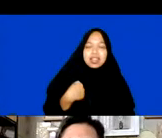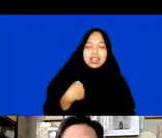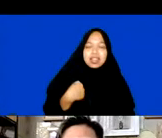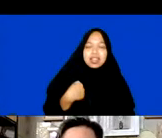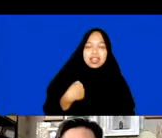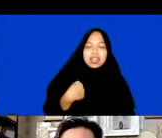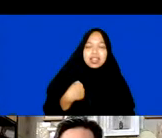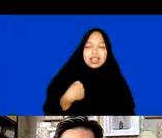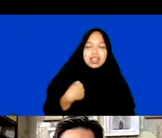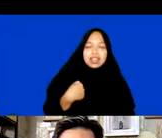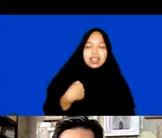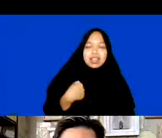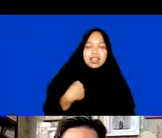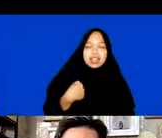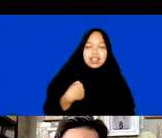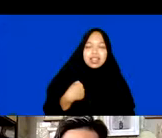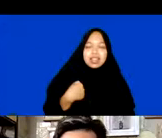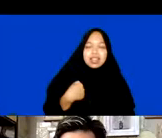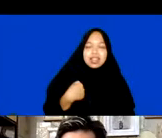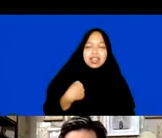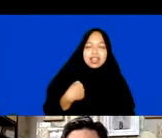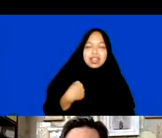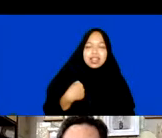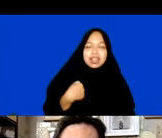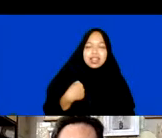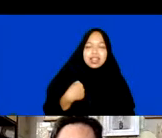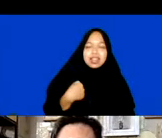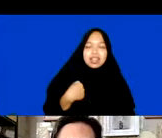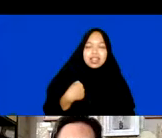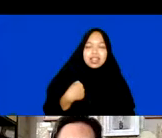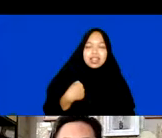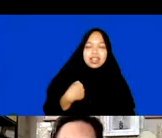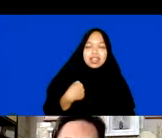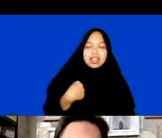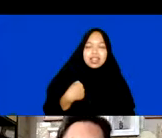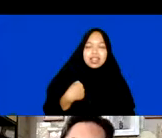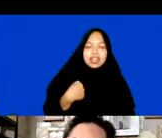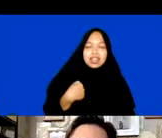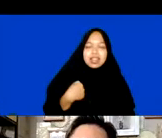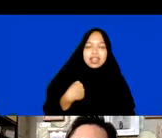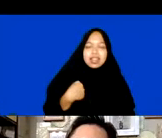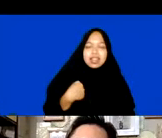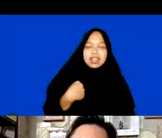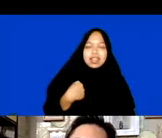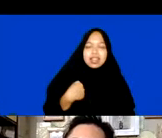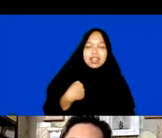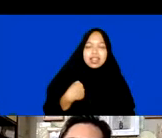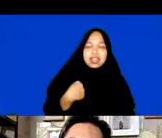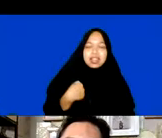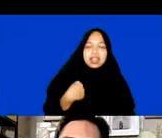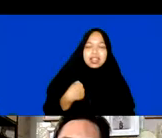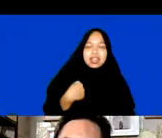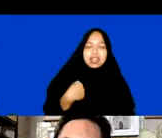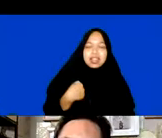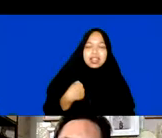juga lebih enak lah untuk memperkenalkan karya saya ke teman-teman yang lebih luas kayak gitu karena kan di seni rupa